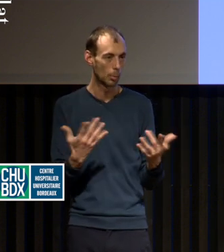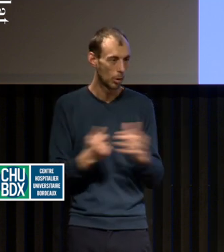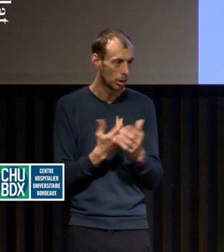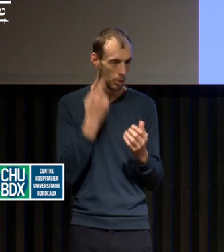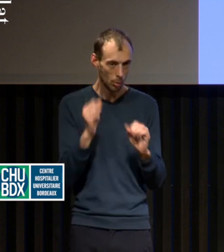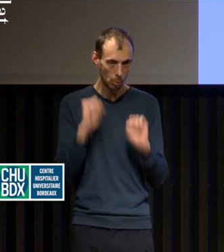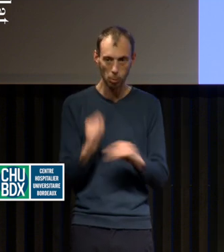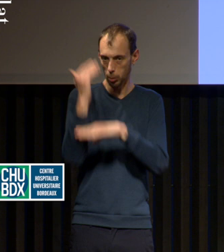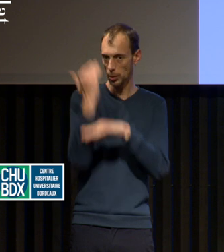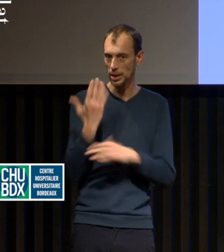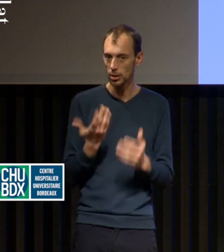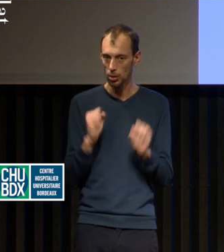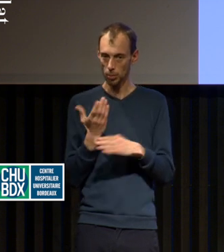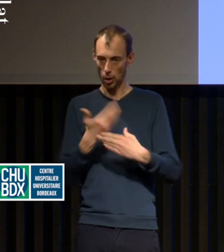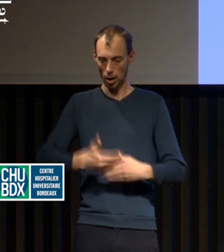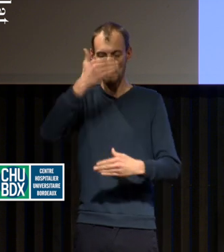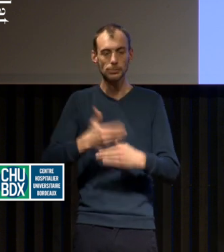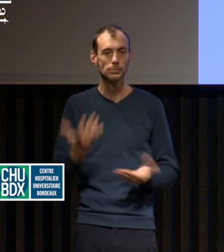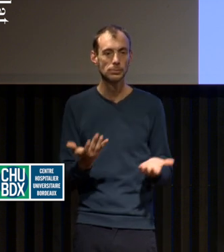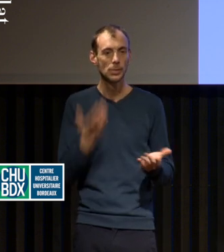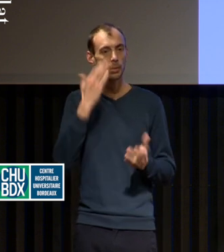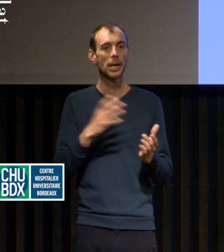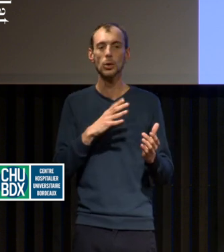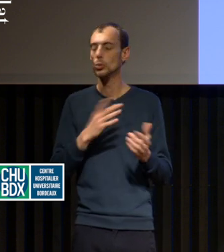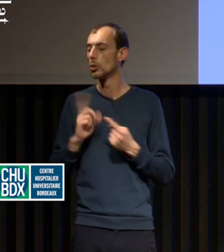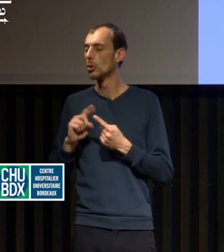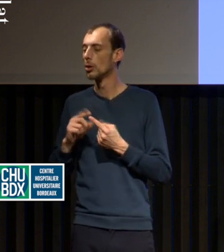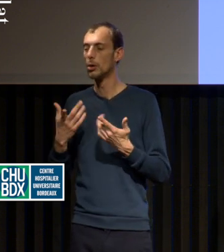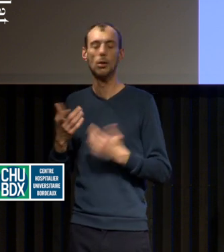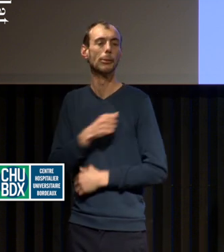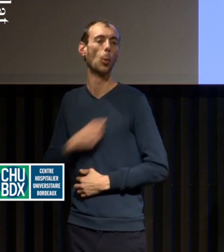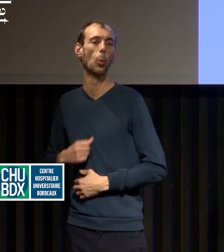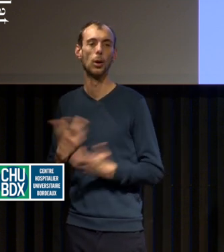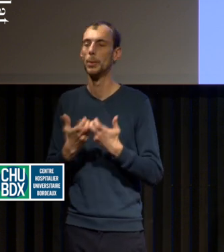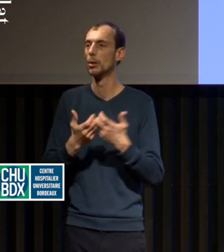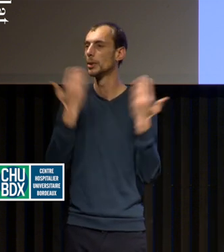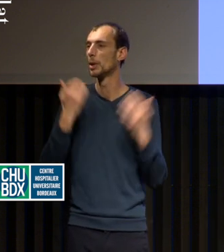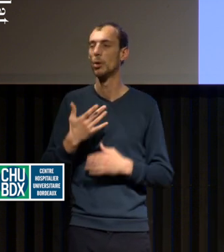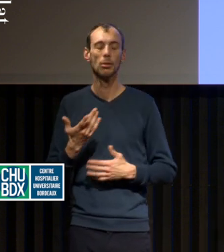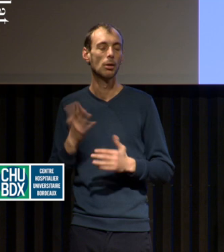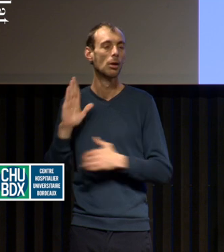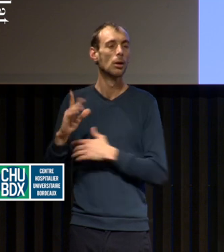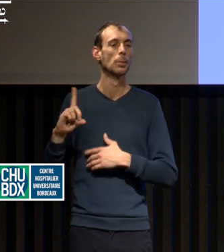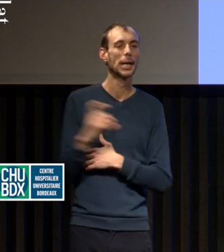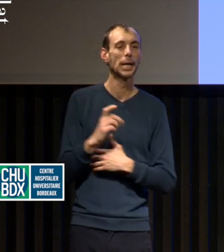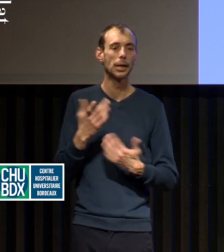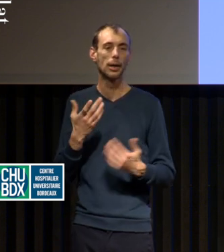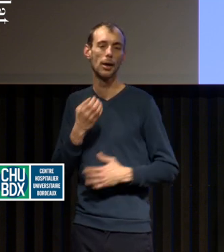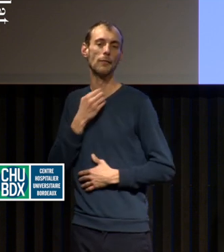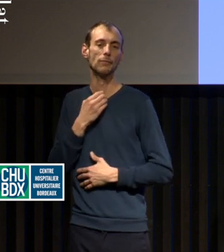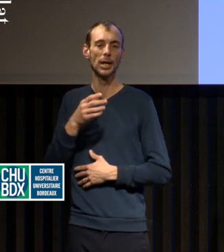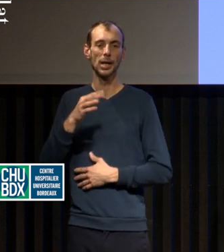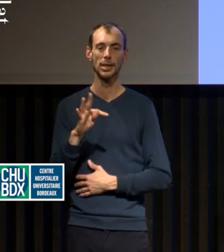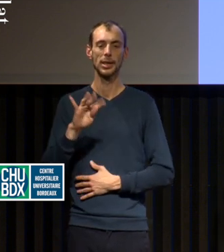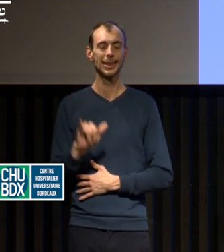avez, par exemple, un micro-organisme méchant, un pathogène, alors, dans le tube digestif, on peut dire, par exemple, une salmonelle, l'agent de la fièvre typhoïde, ben, il va